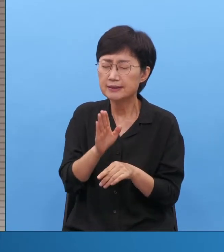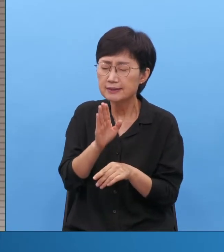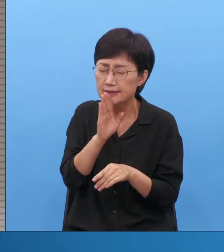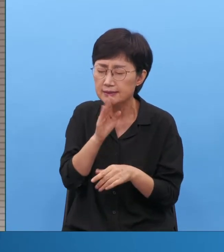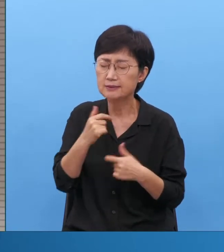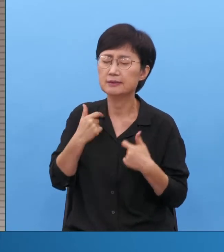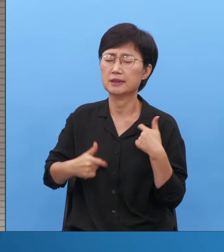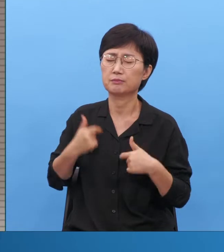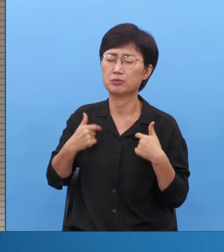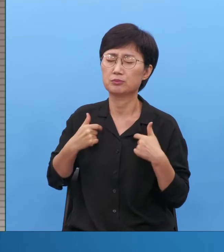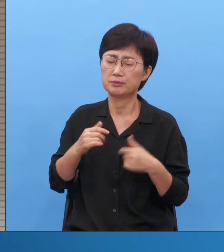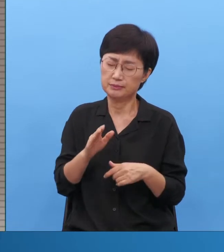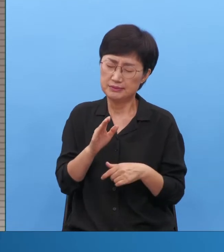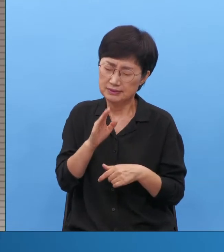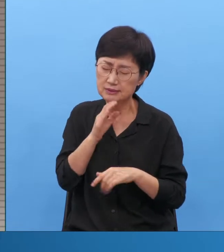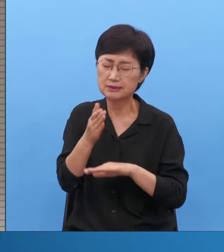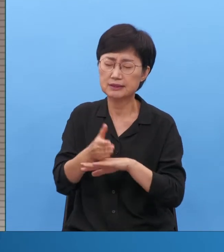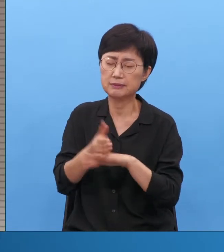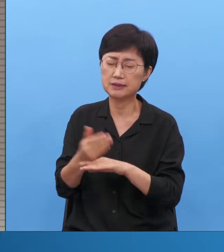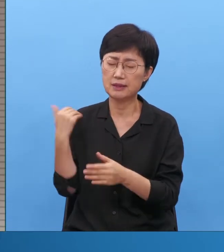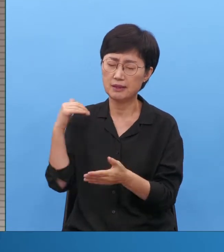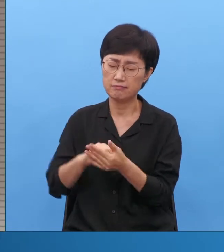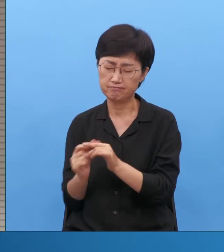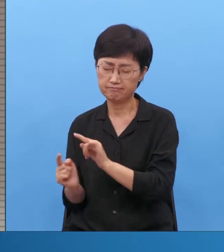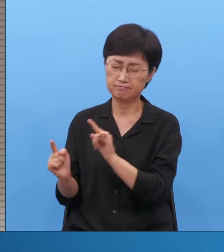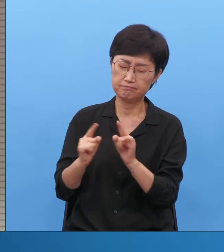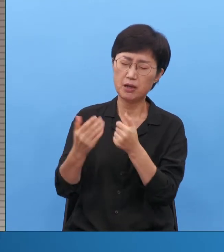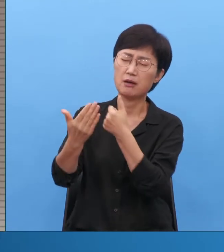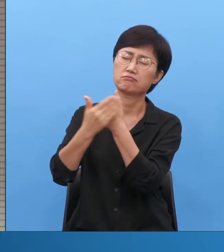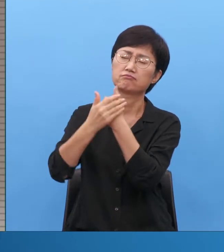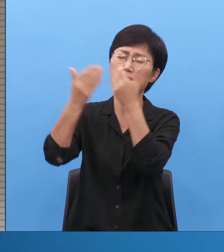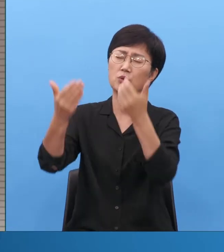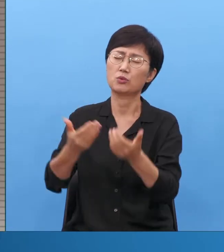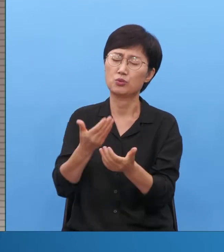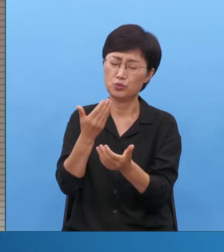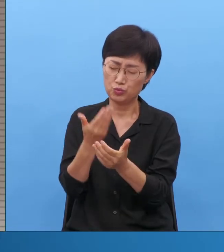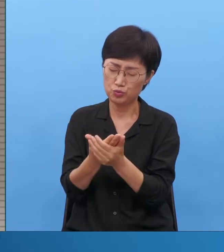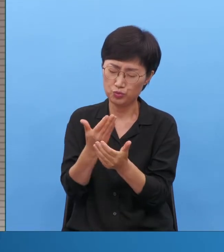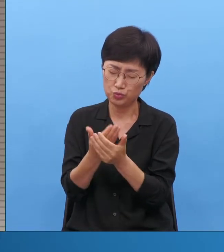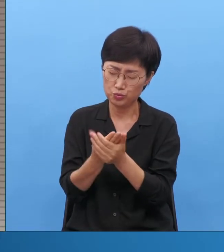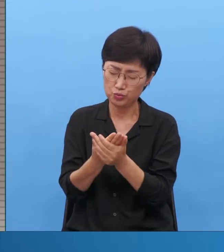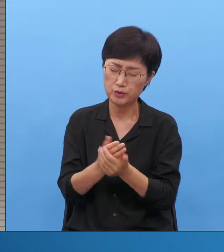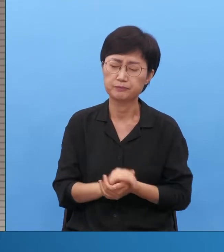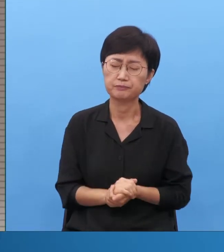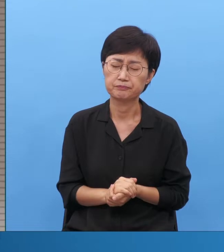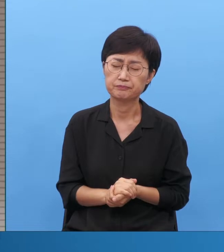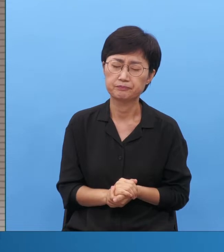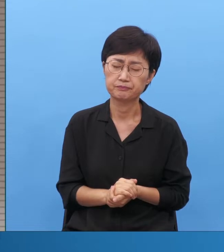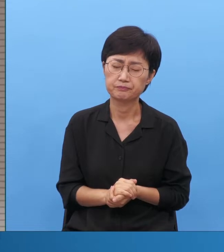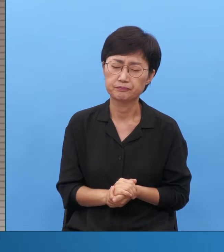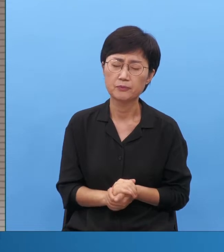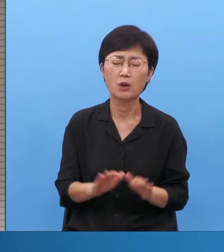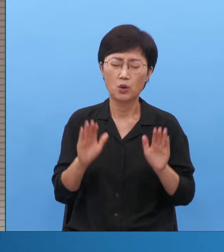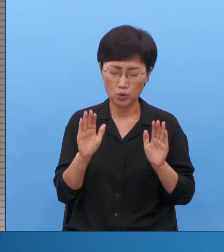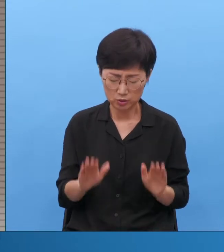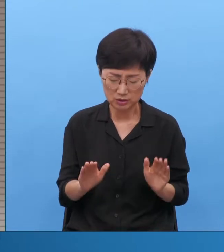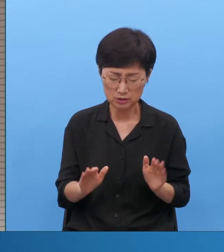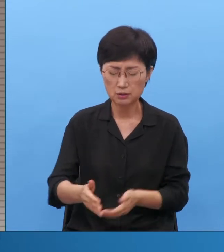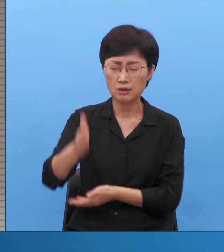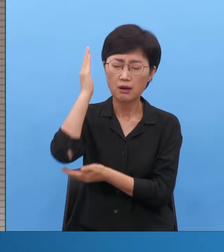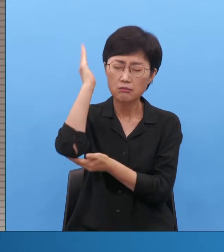하옵소서. As we reflect back on our lives this week, may true joy and thanksgiving be restored in the place of our resentment, complaints, and unbelief. 오늘 강단의